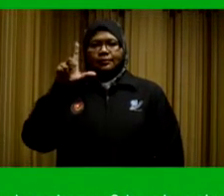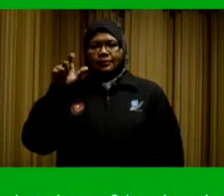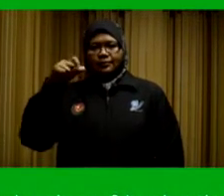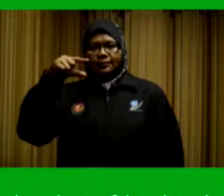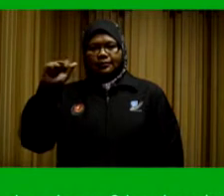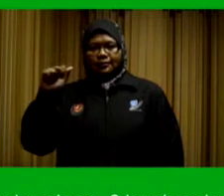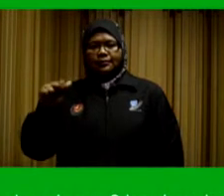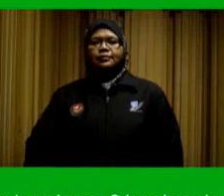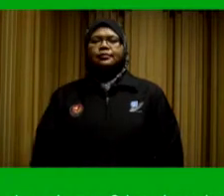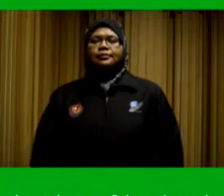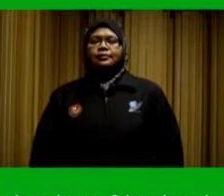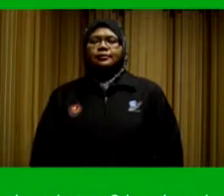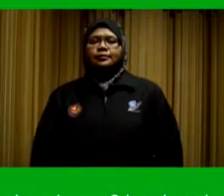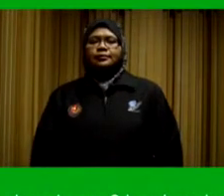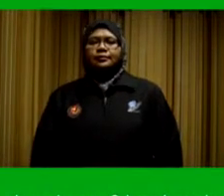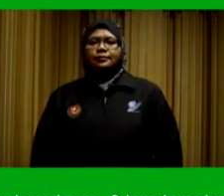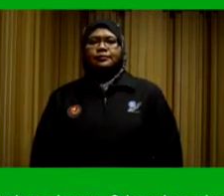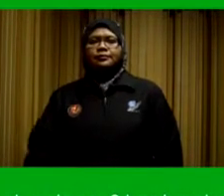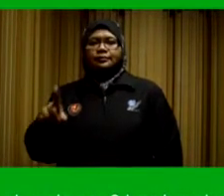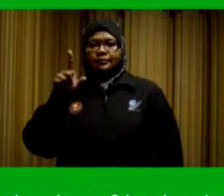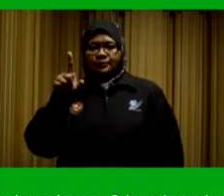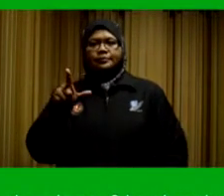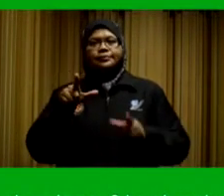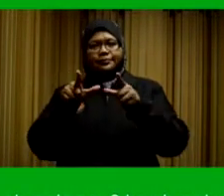3 biji buah pelaga,